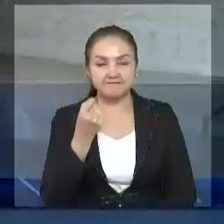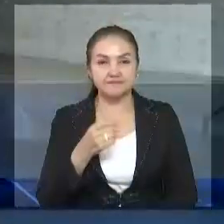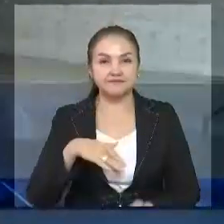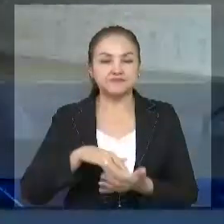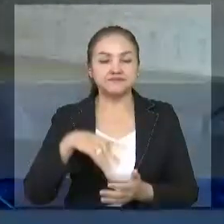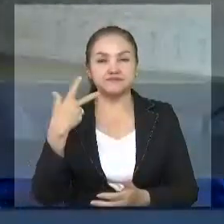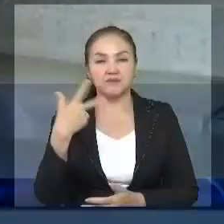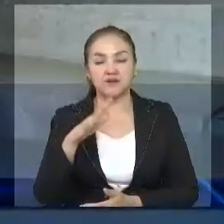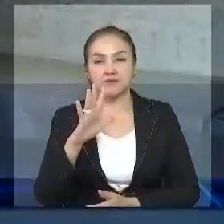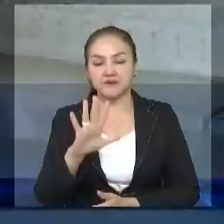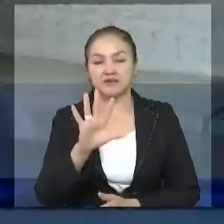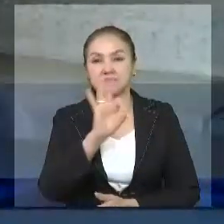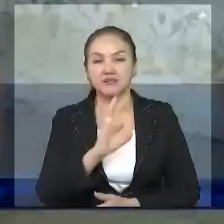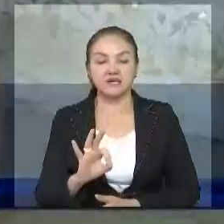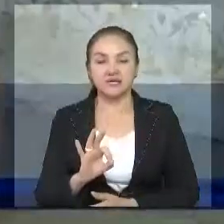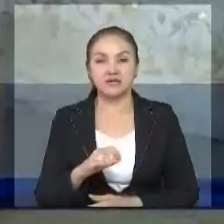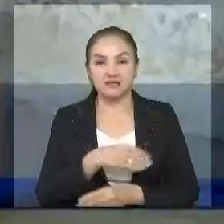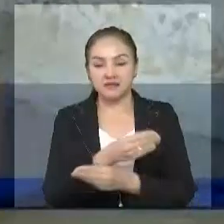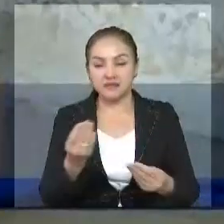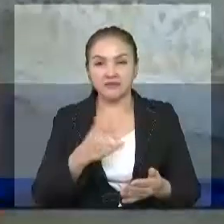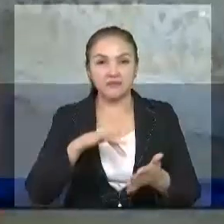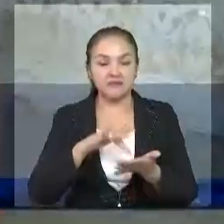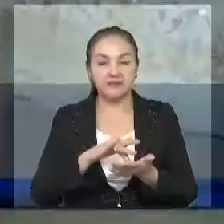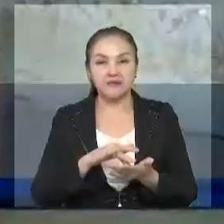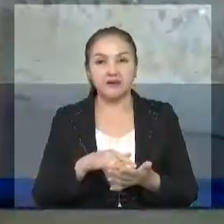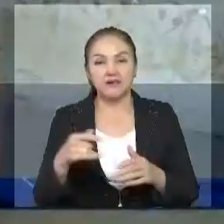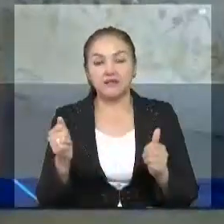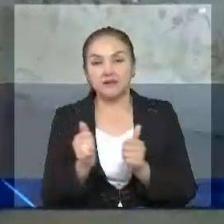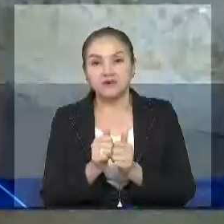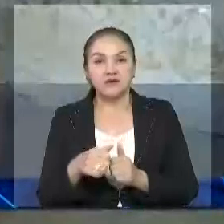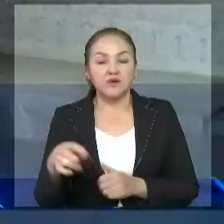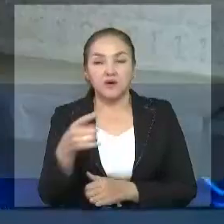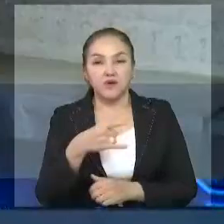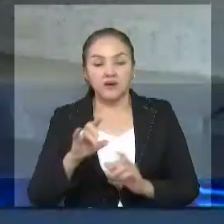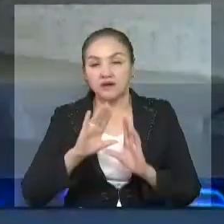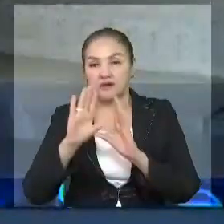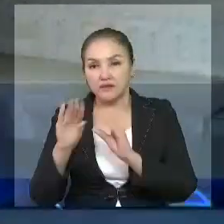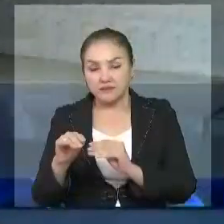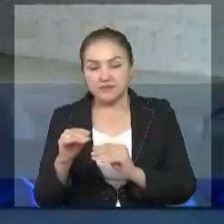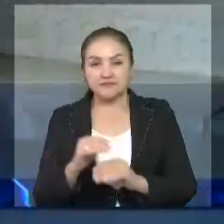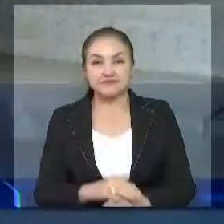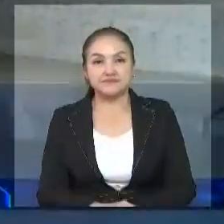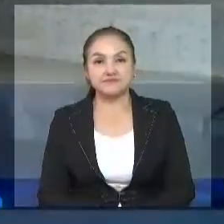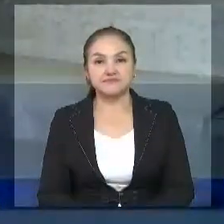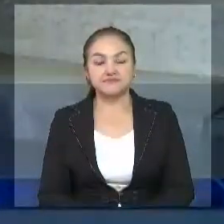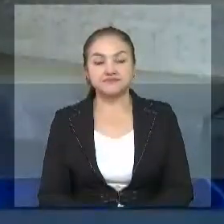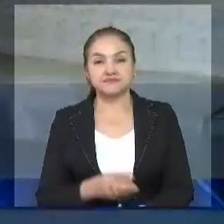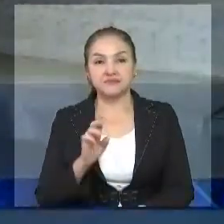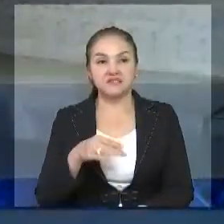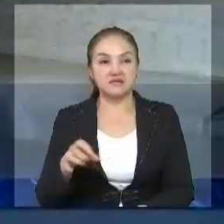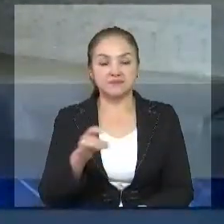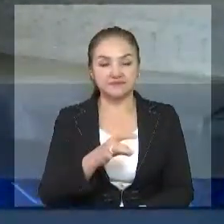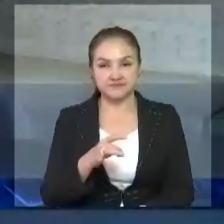35%-ын қамтамасыз етеміз атамекеннен. Көрші Орскіге де жіберіп тұрамыз. Өзіміздің және Қарғалы